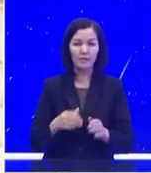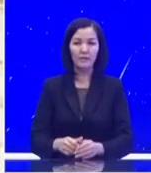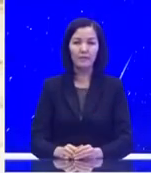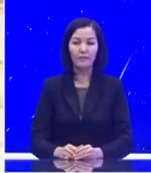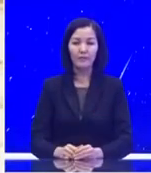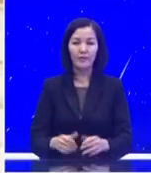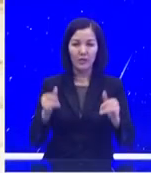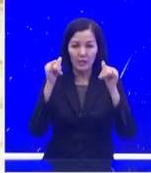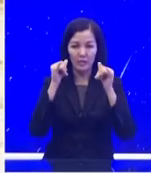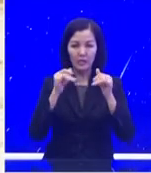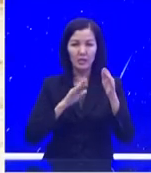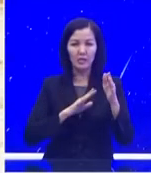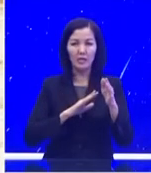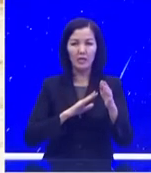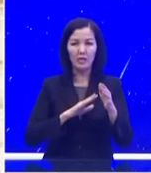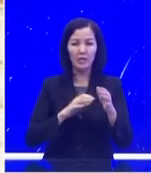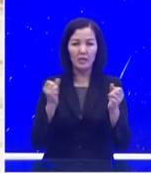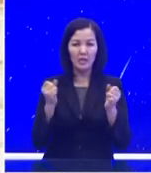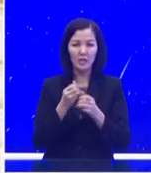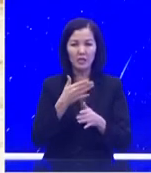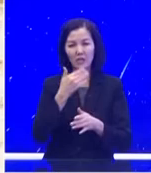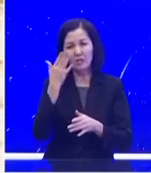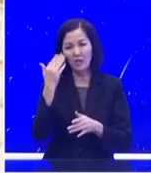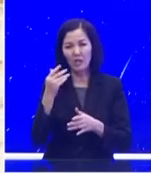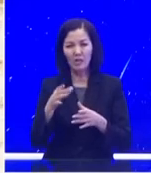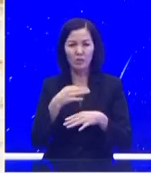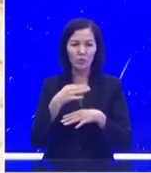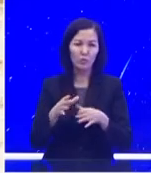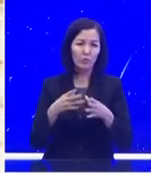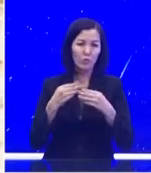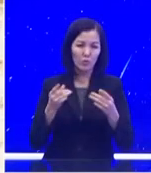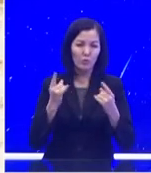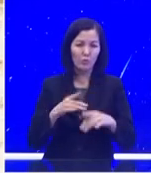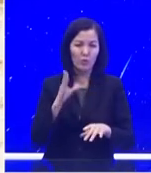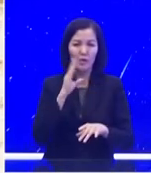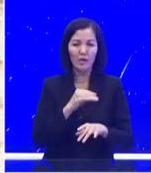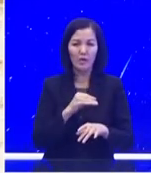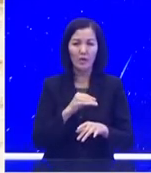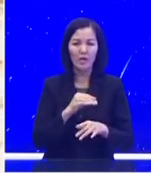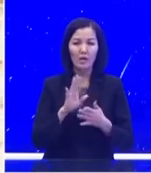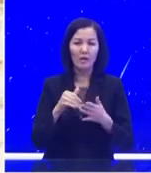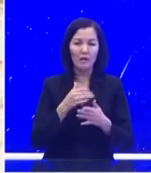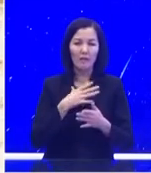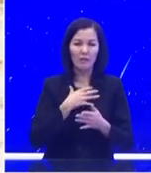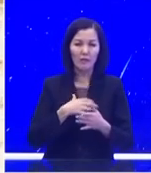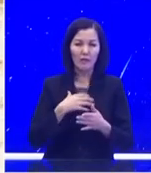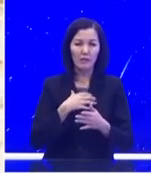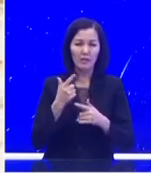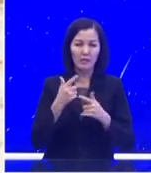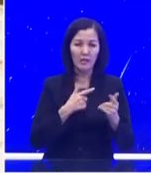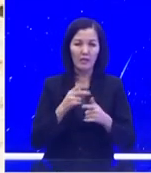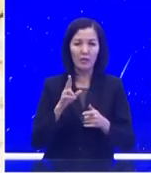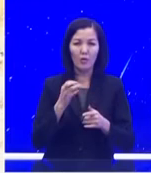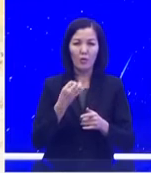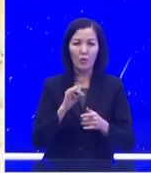қысы жазы төлдей береді. Сиыр жылқы малы төлдей береді. Енді сол бізге главный дайындық сол қой ғой бізде.